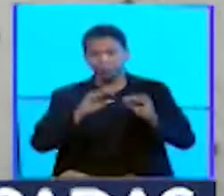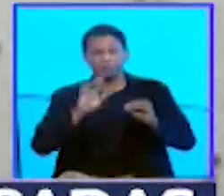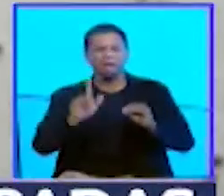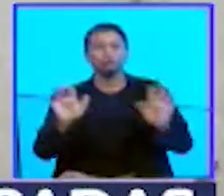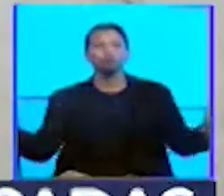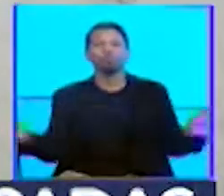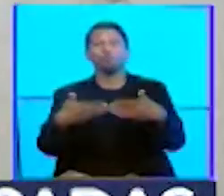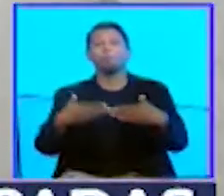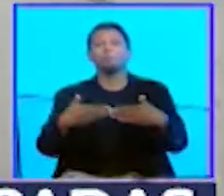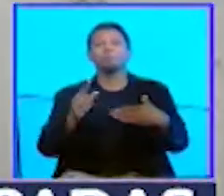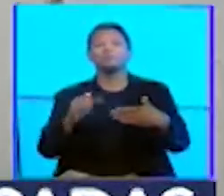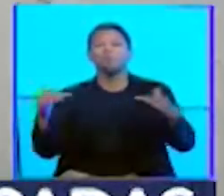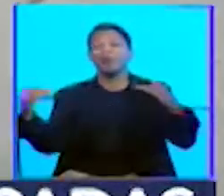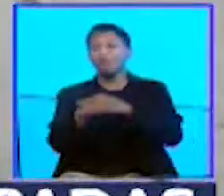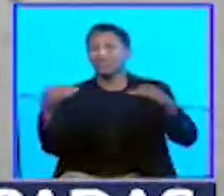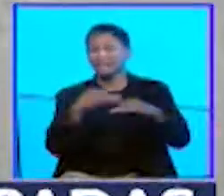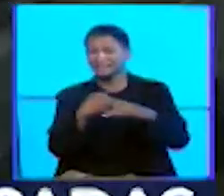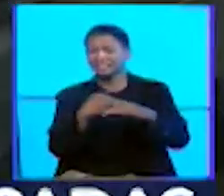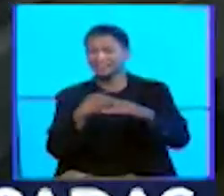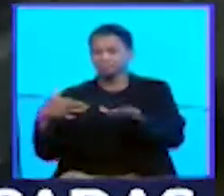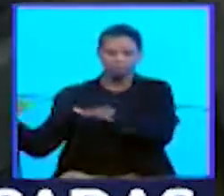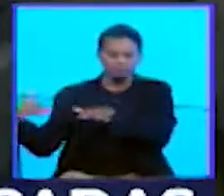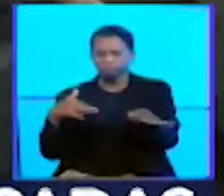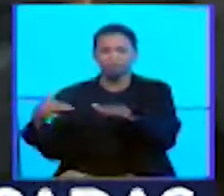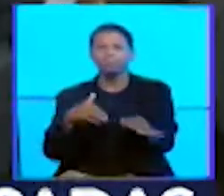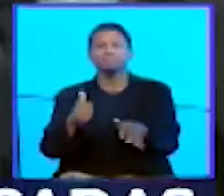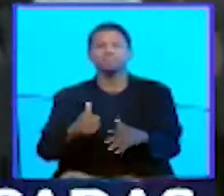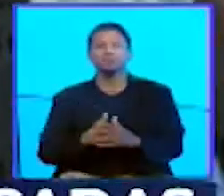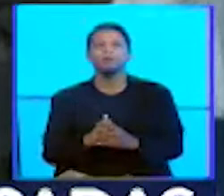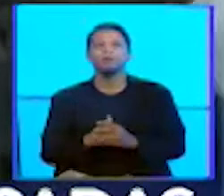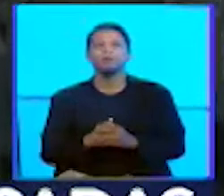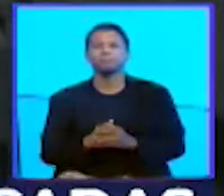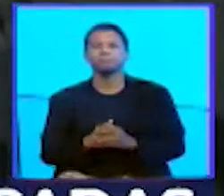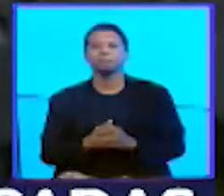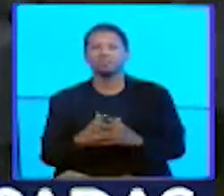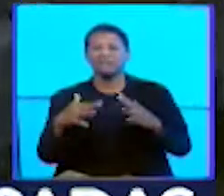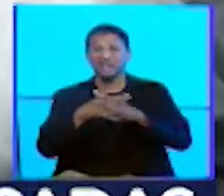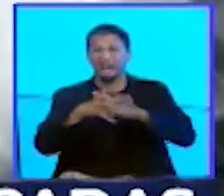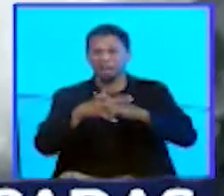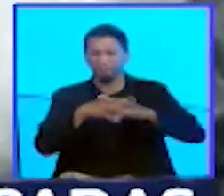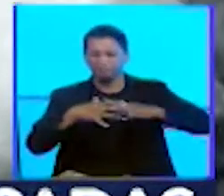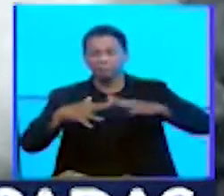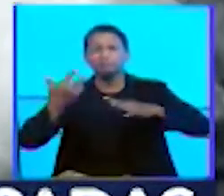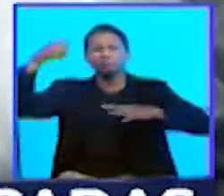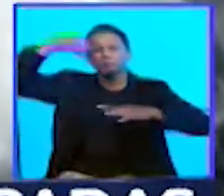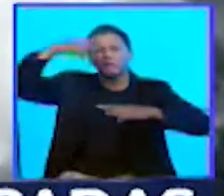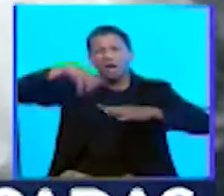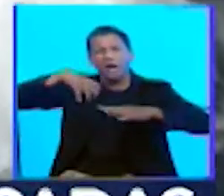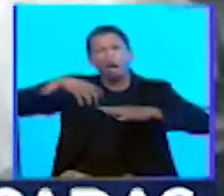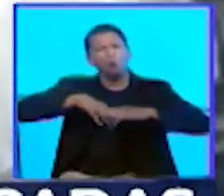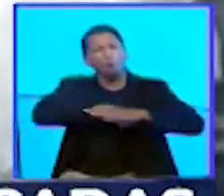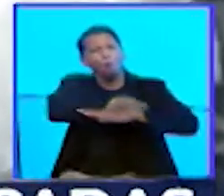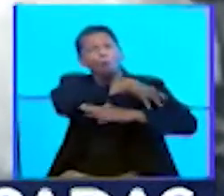cadas agar lalu lintas bisa berjalan kembali. Labilnya tanah diduga akibat tingginya intensitas curah hujan yang terjadi